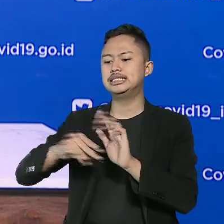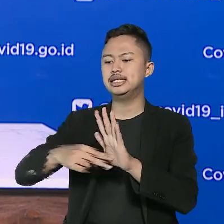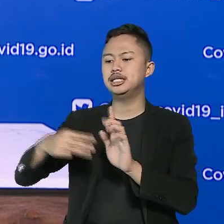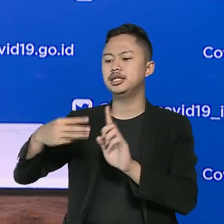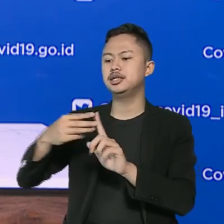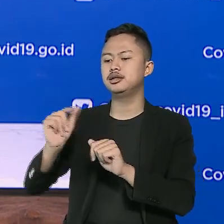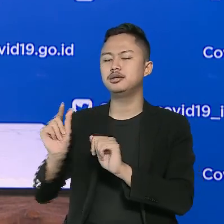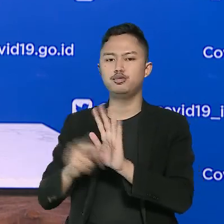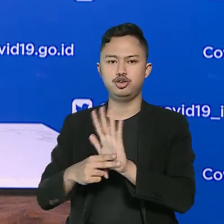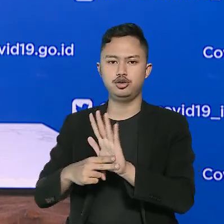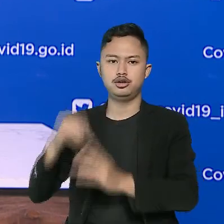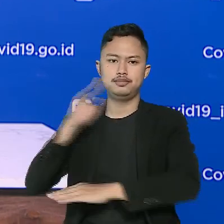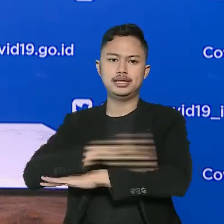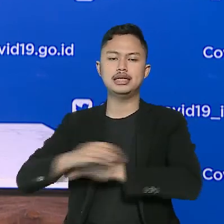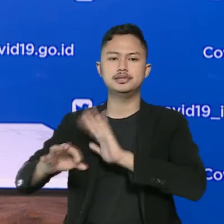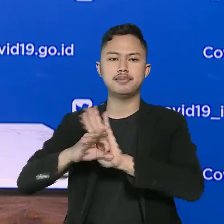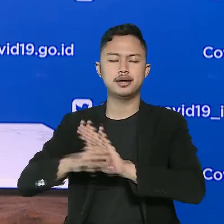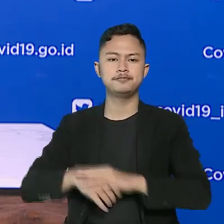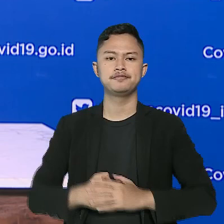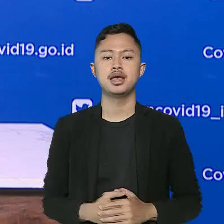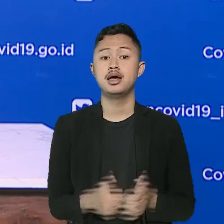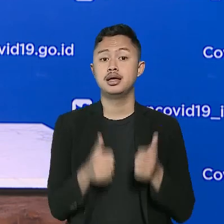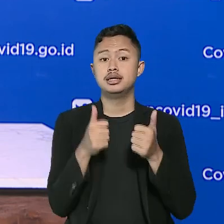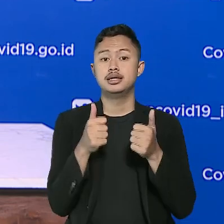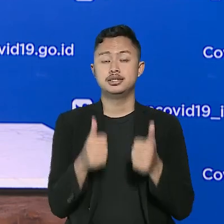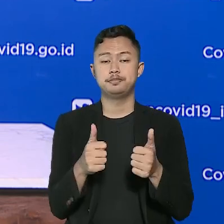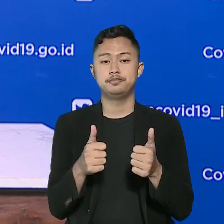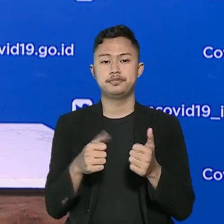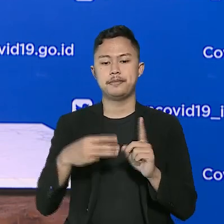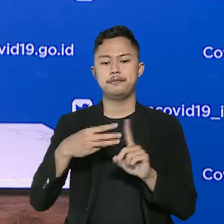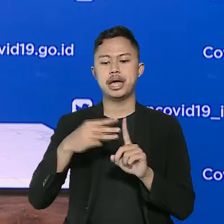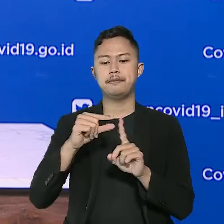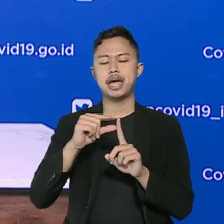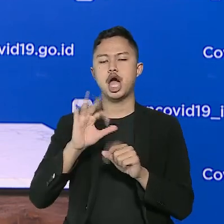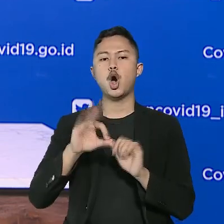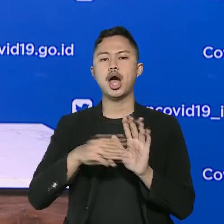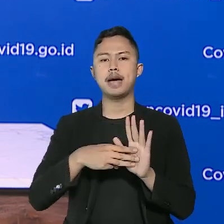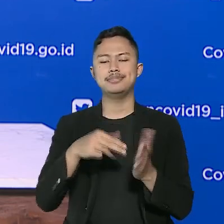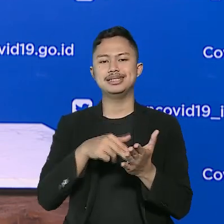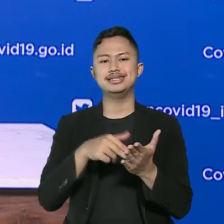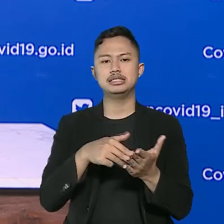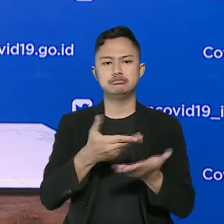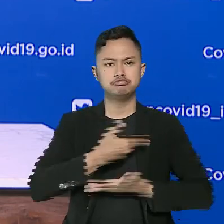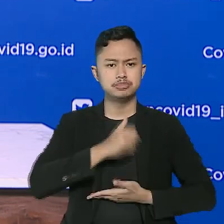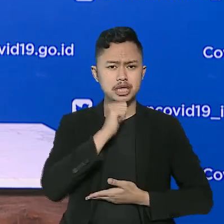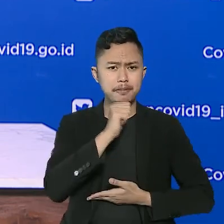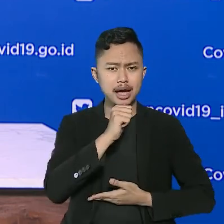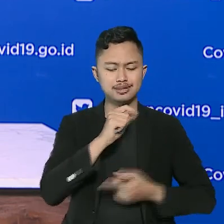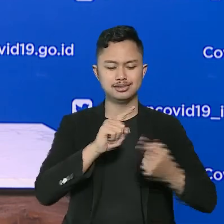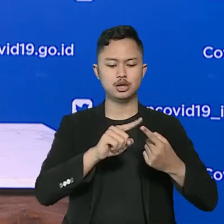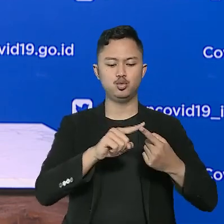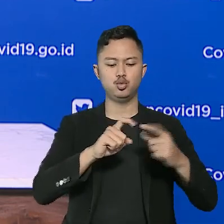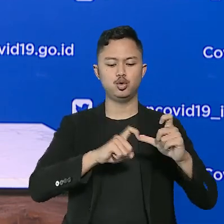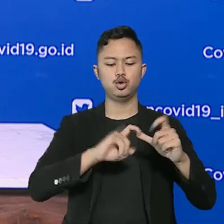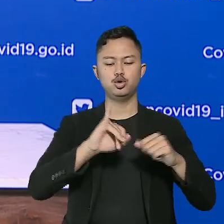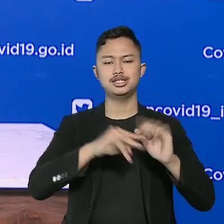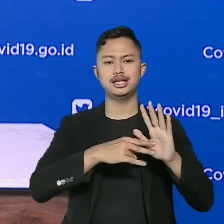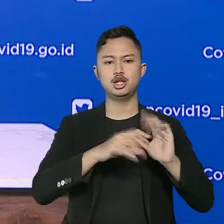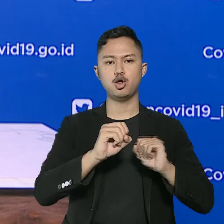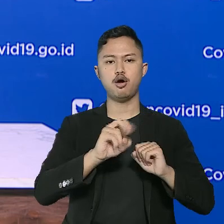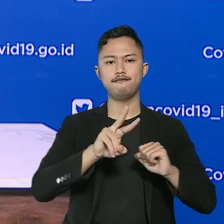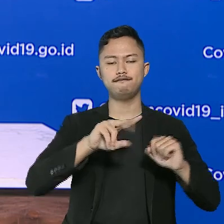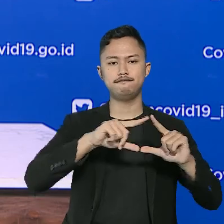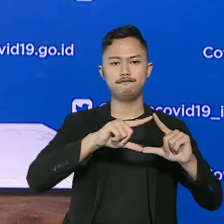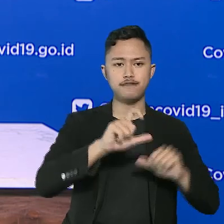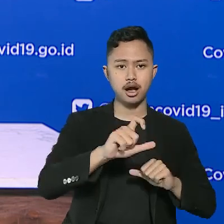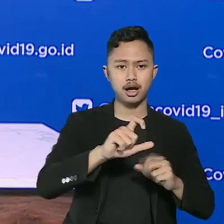telah mendapatkan EUA dari Badan POM, yaitu vaksin Sinovac, kemudian vaksin